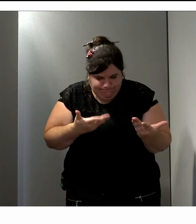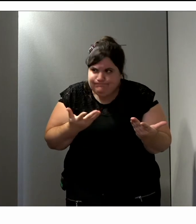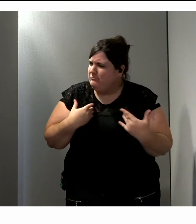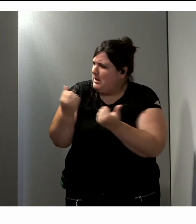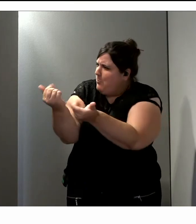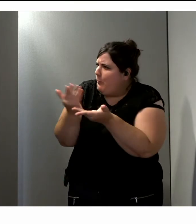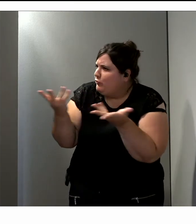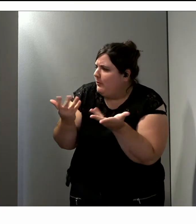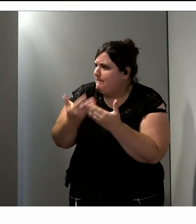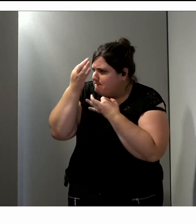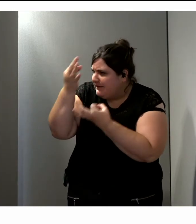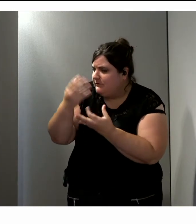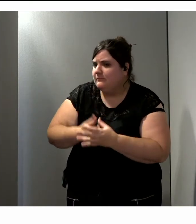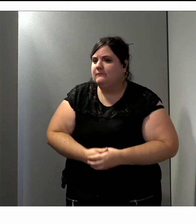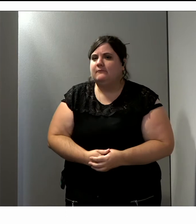proposition?